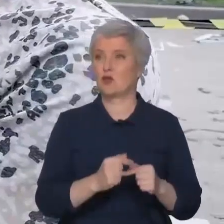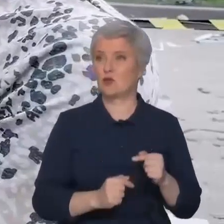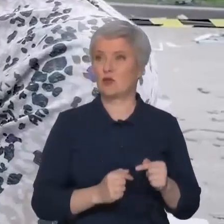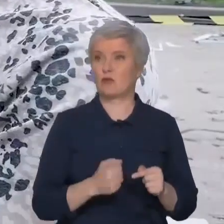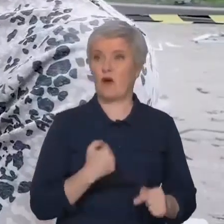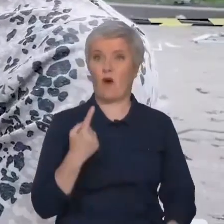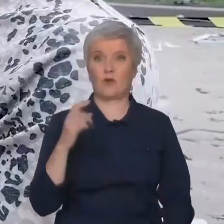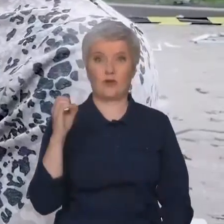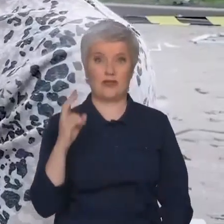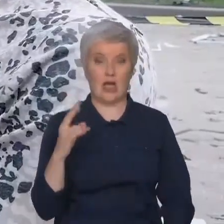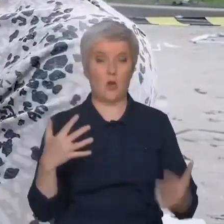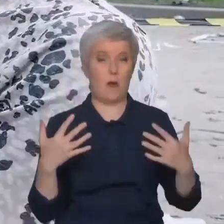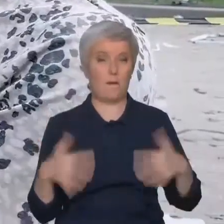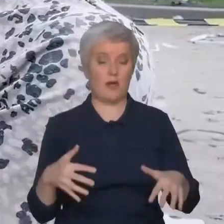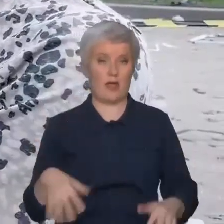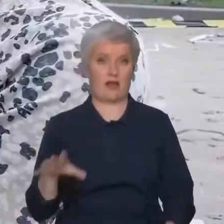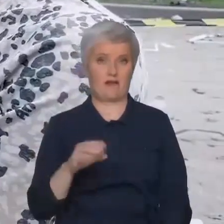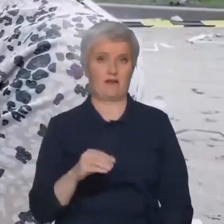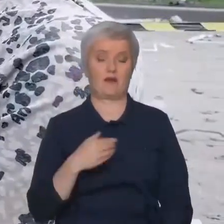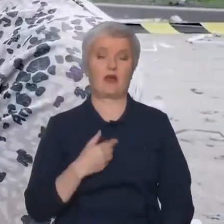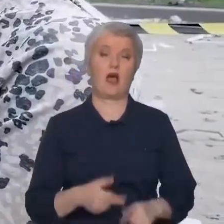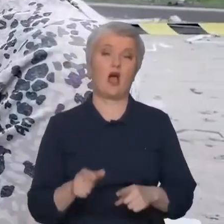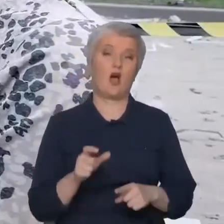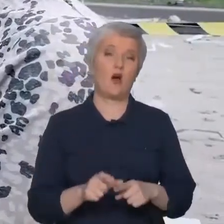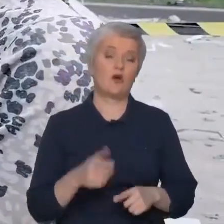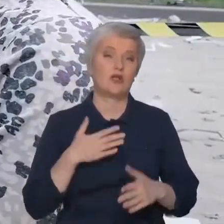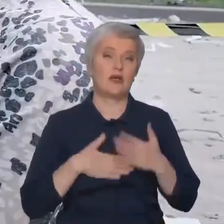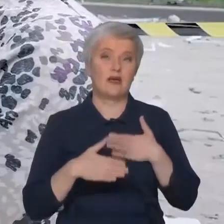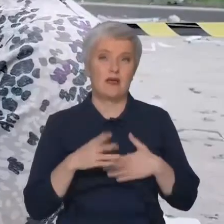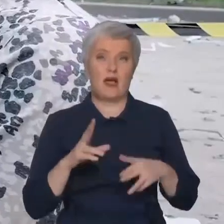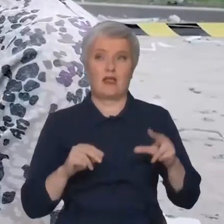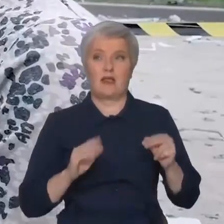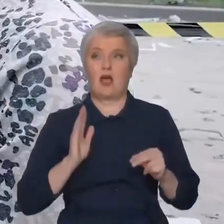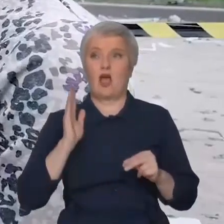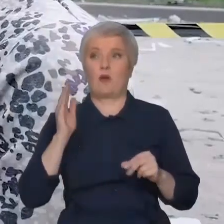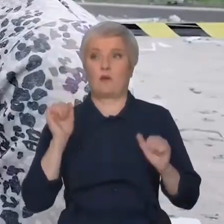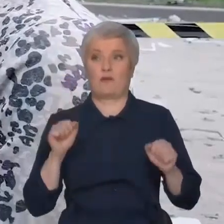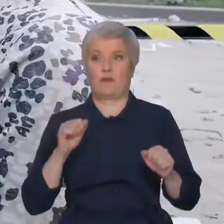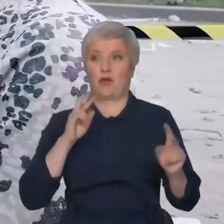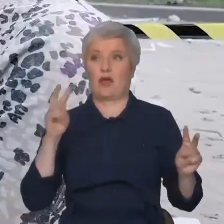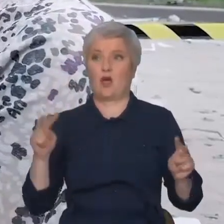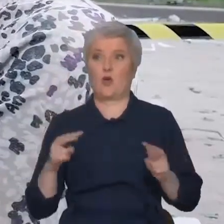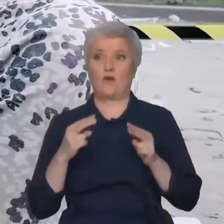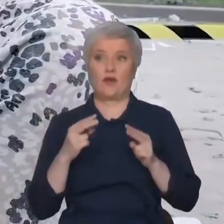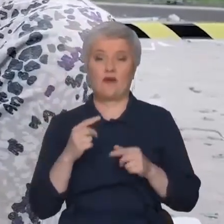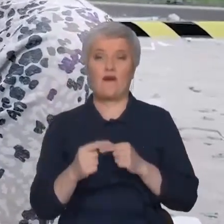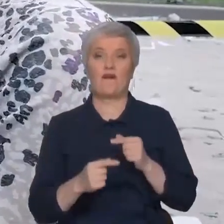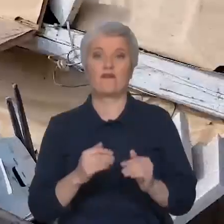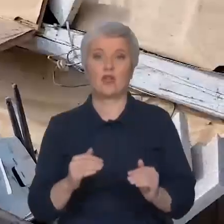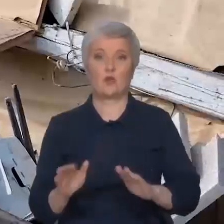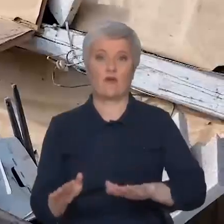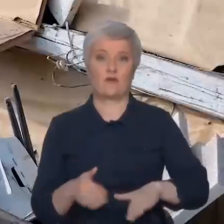секунду ми втратили все. Але в той же час я дуже рада, що, надіюсь, буде така можливість побачити своїх онуків після